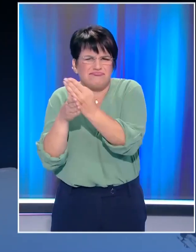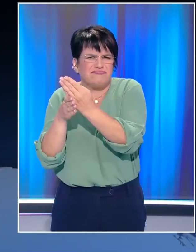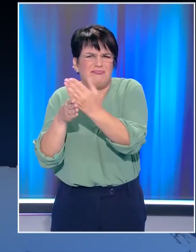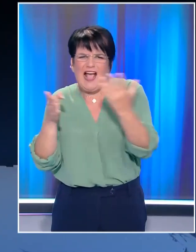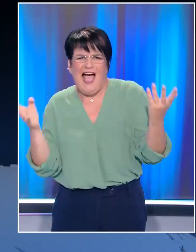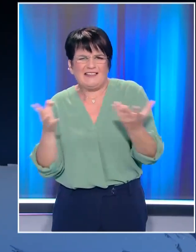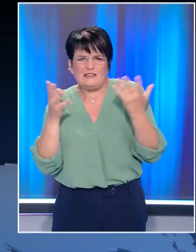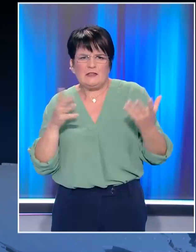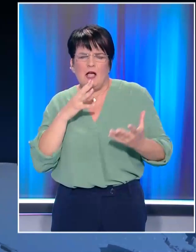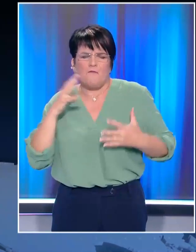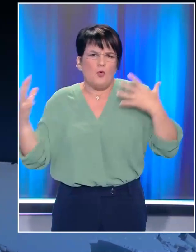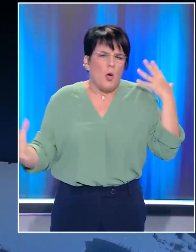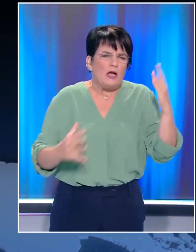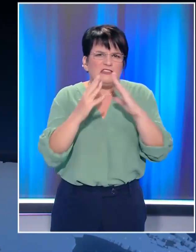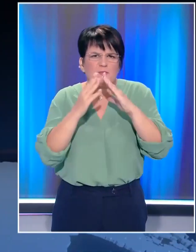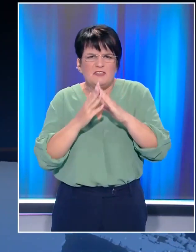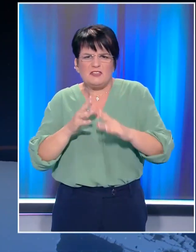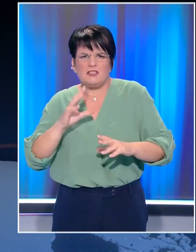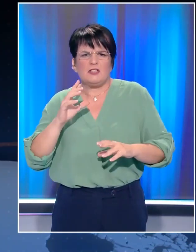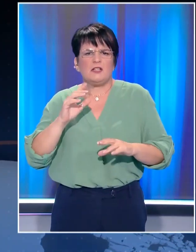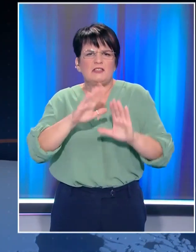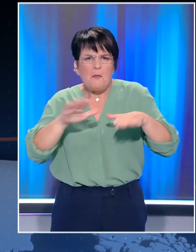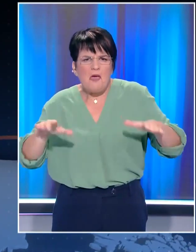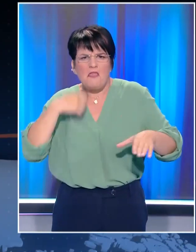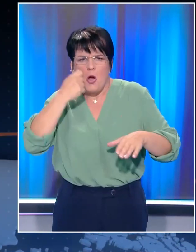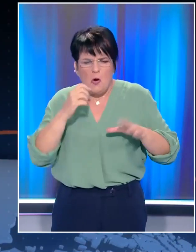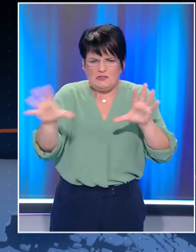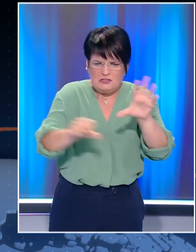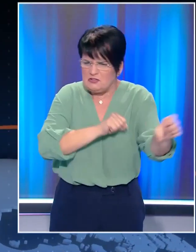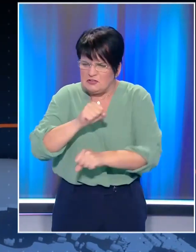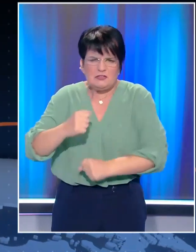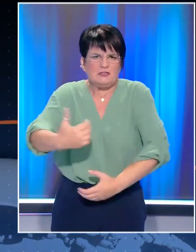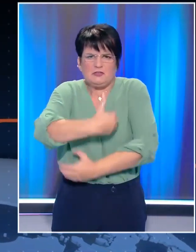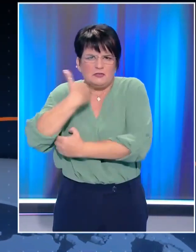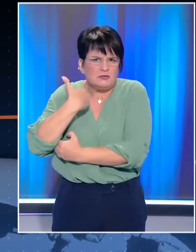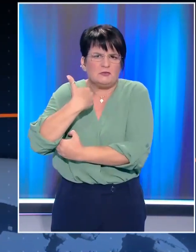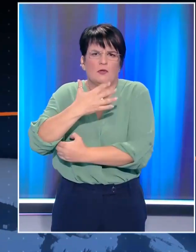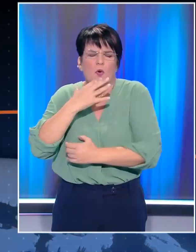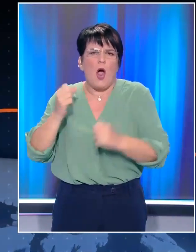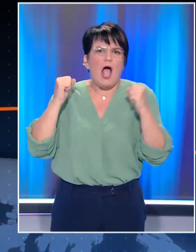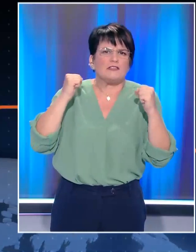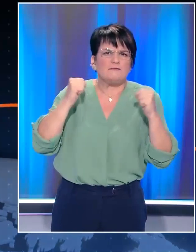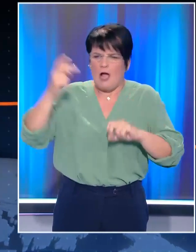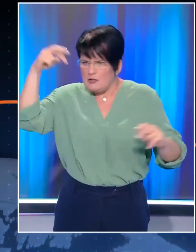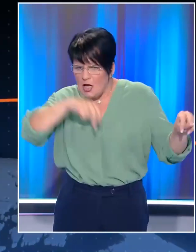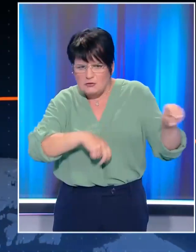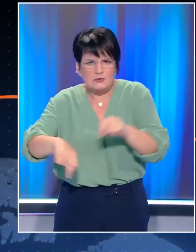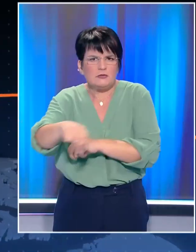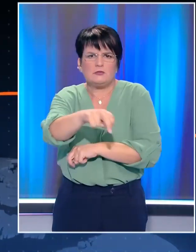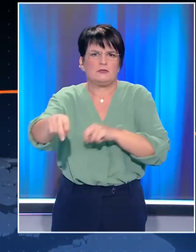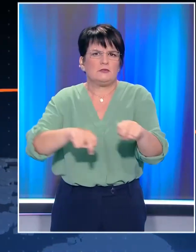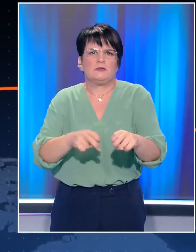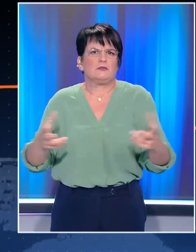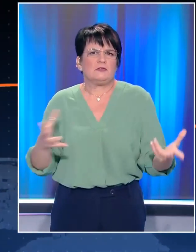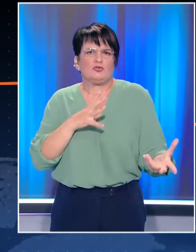Μέσα στα σπίτια πανικός. Οι γονείς αρπάζουν τα παιδιά στην αγκαλιά τους. Βγαίνουν έξω αναζητώντας ασφαλές καταφύγιο.